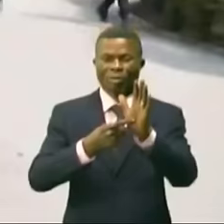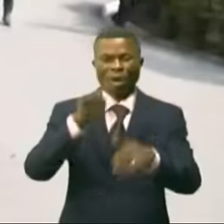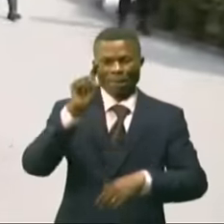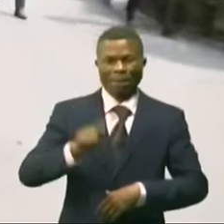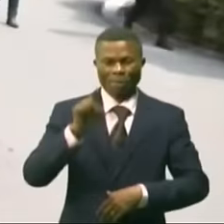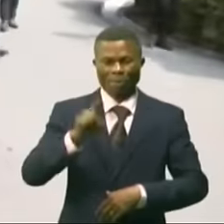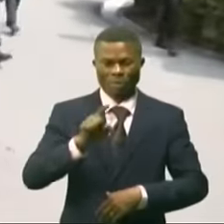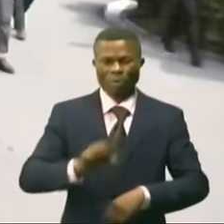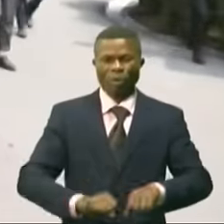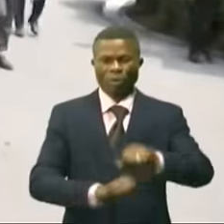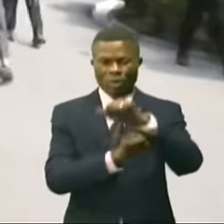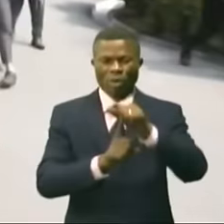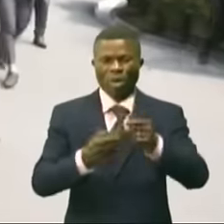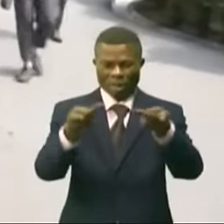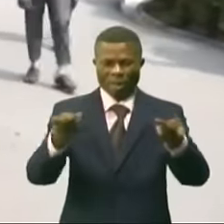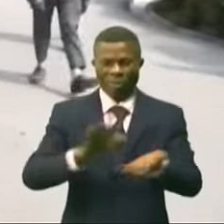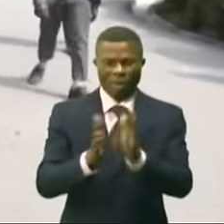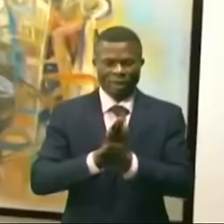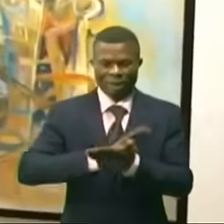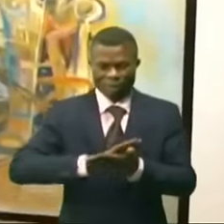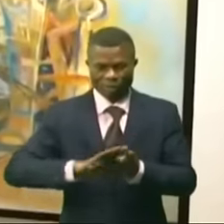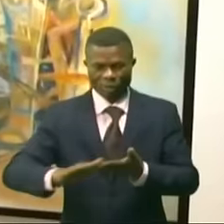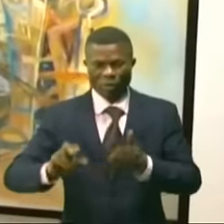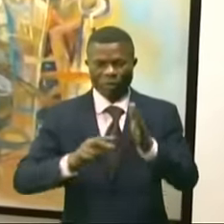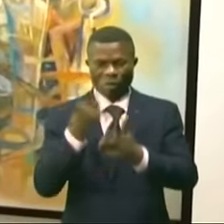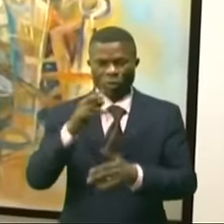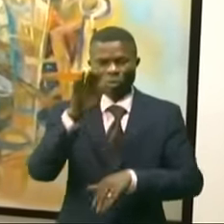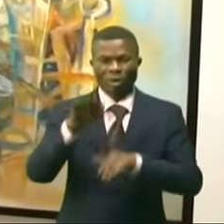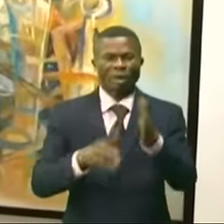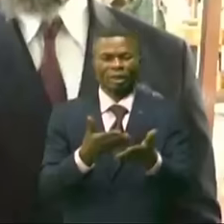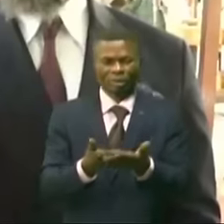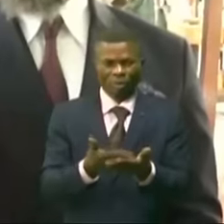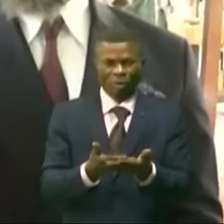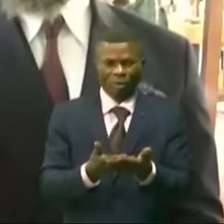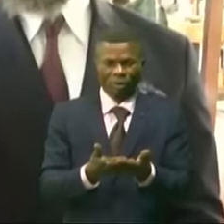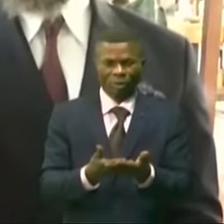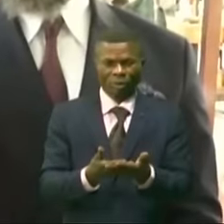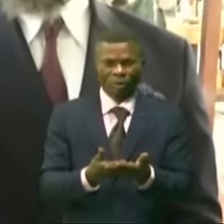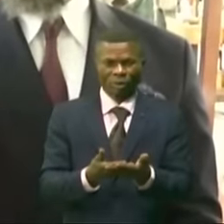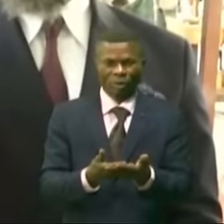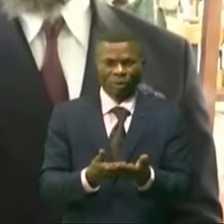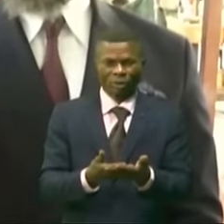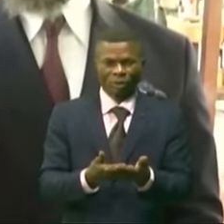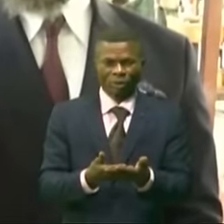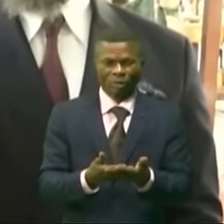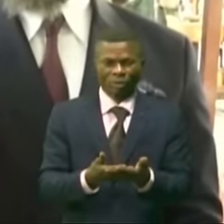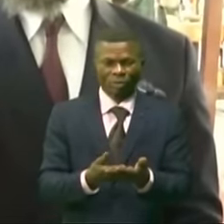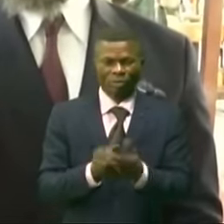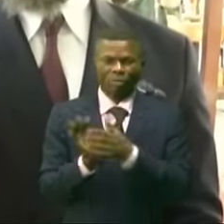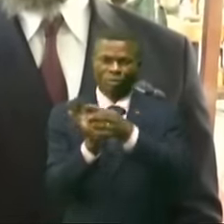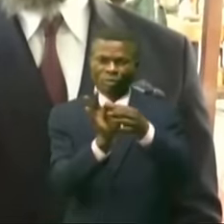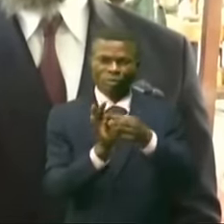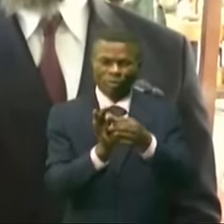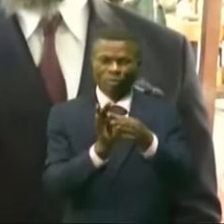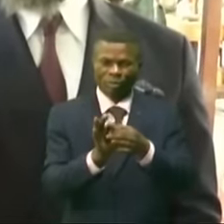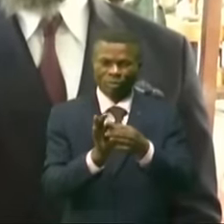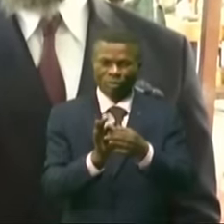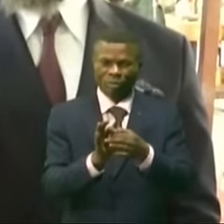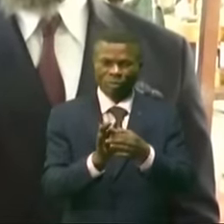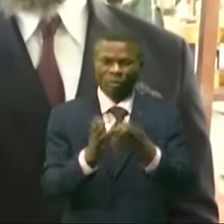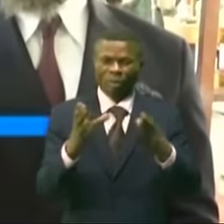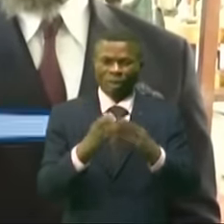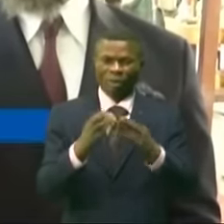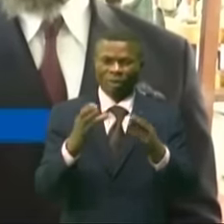d'asseignir son environnement cette double démarche annoncer euh la collaboration que nous avons